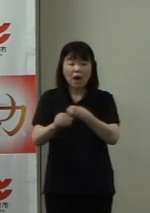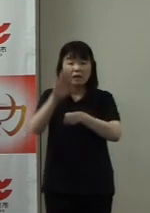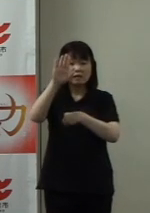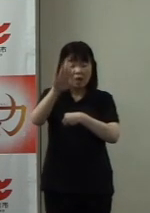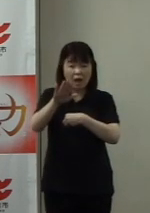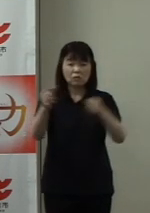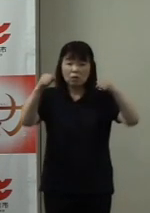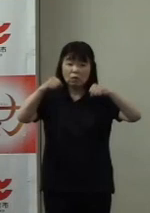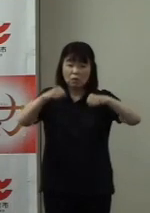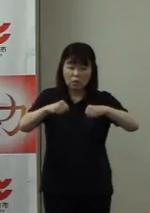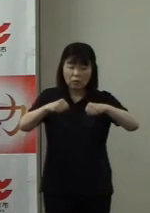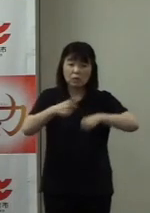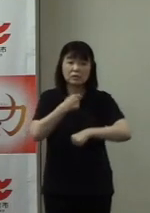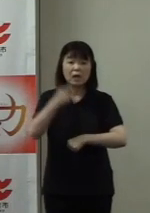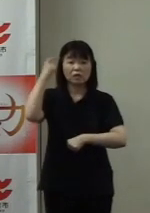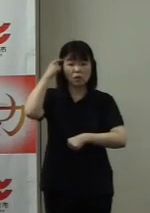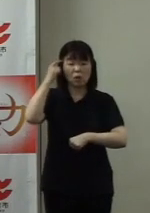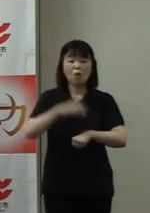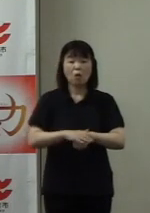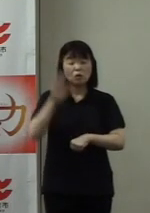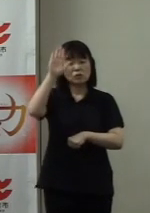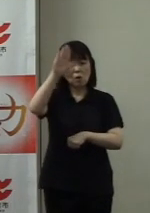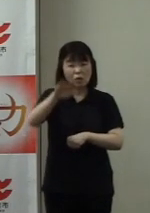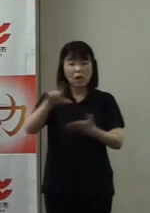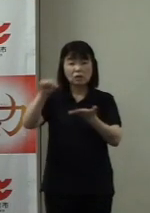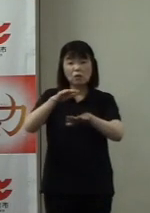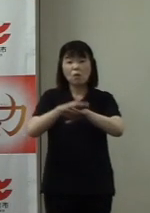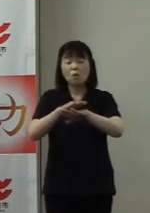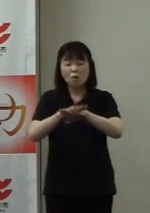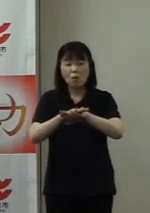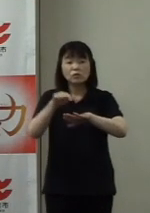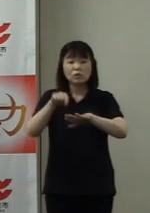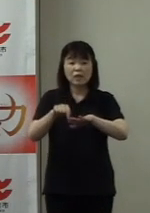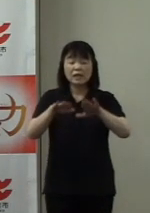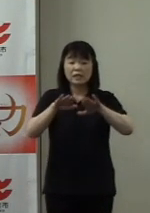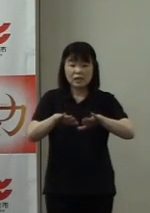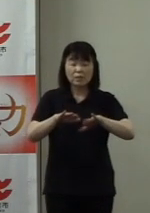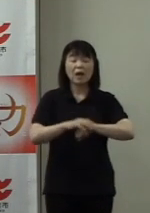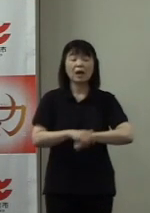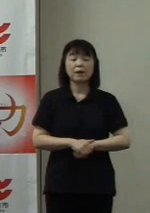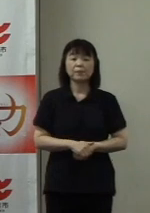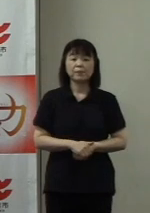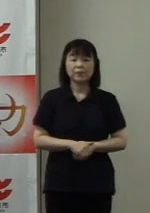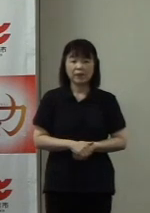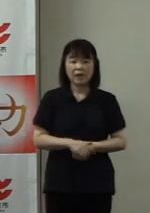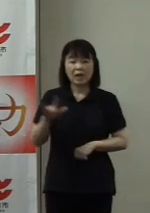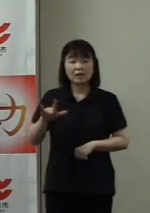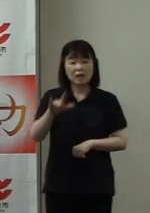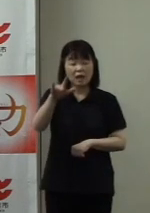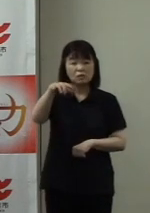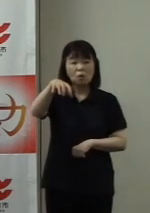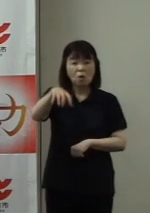状況でございます。活用方法としてはしましては、今全体の、滑走路跡